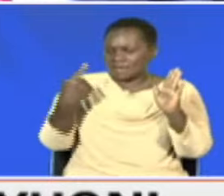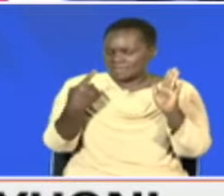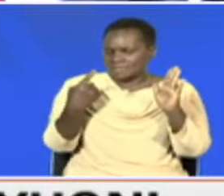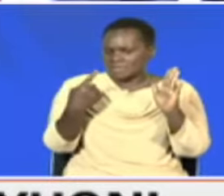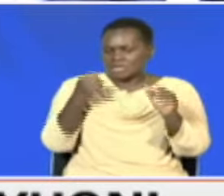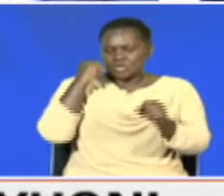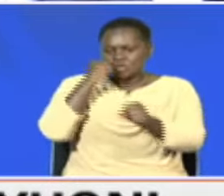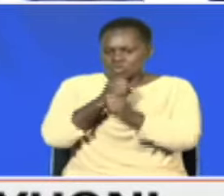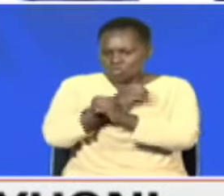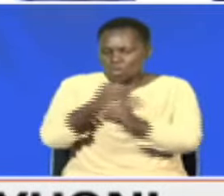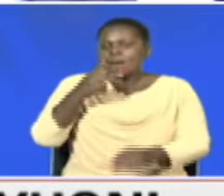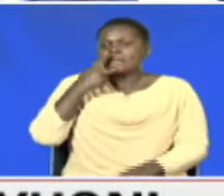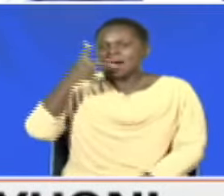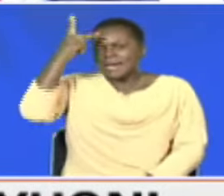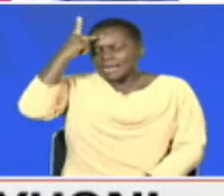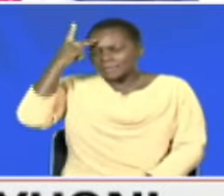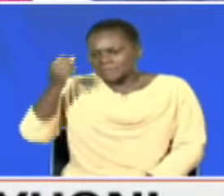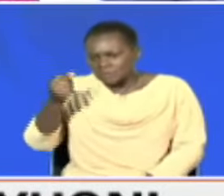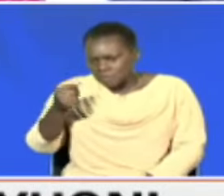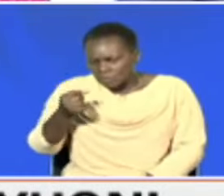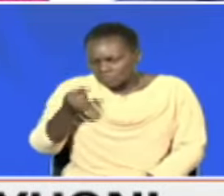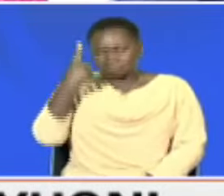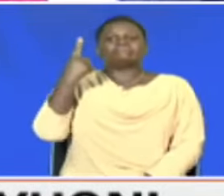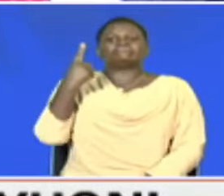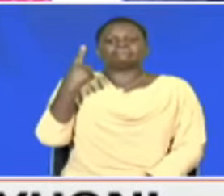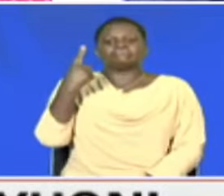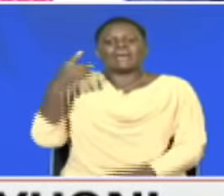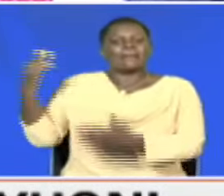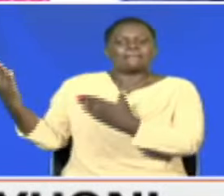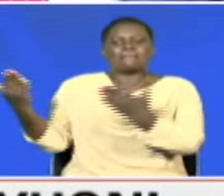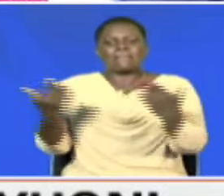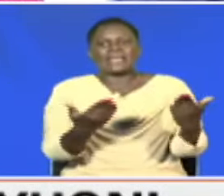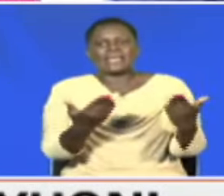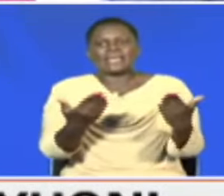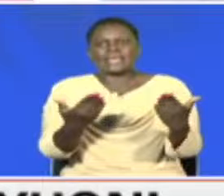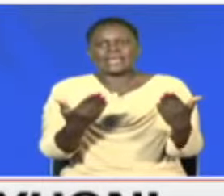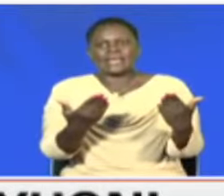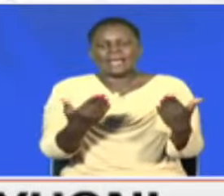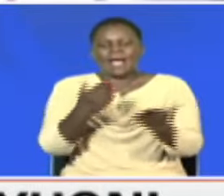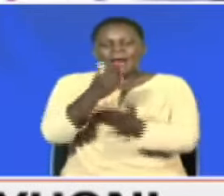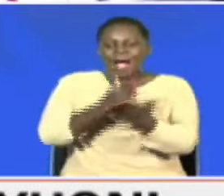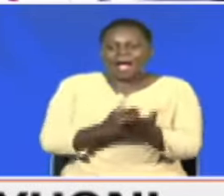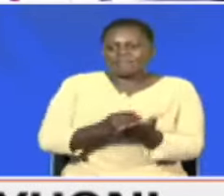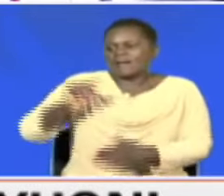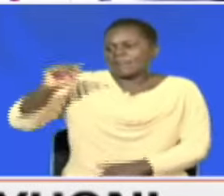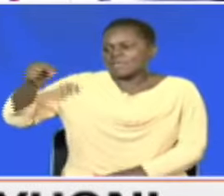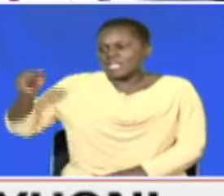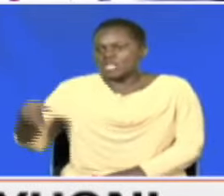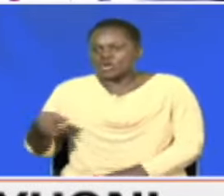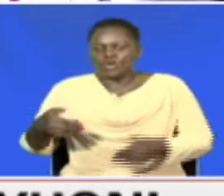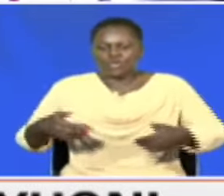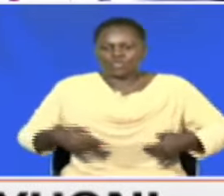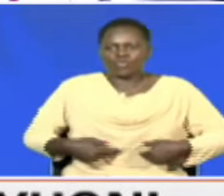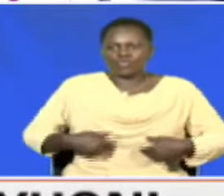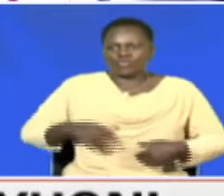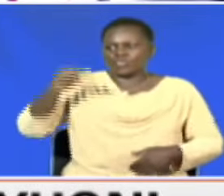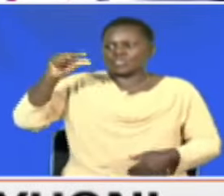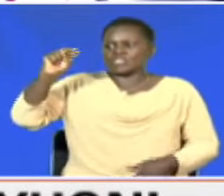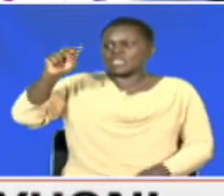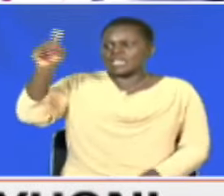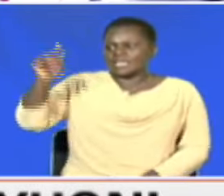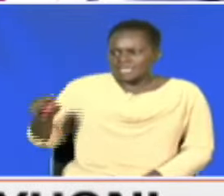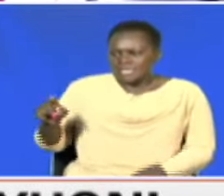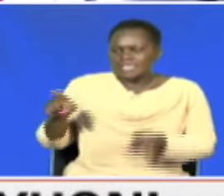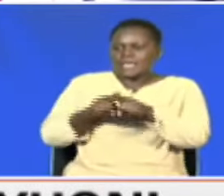piloting, wazazi wanaamkia tu, kuambia leta have a million, pamoja na vijana wetu wa Gen Z,